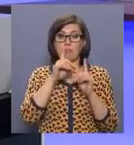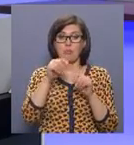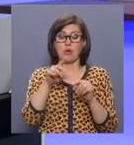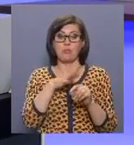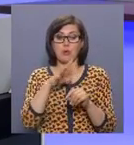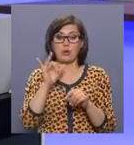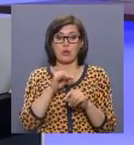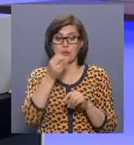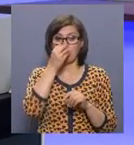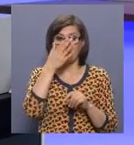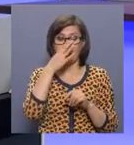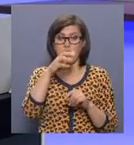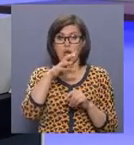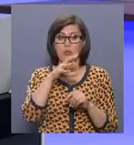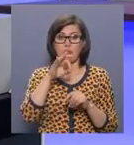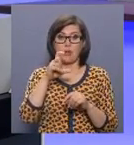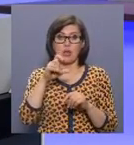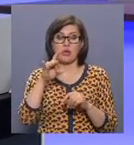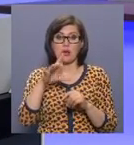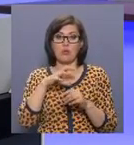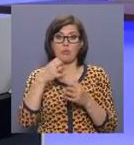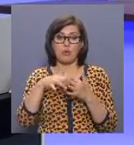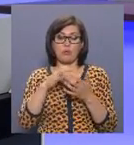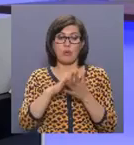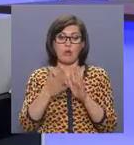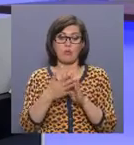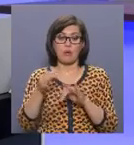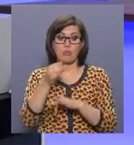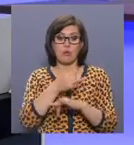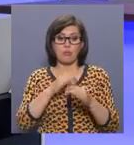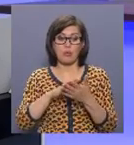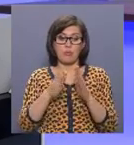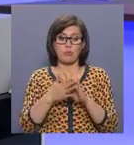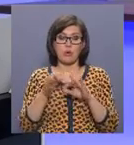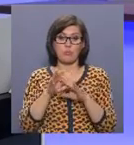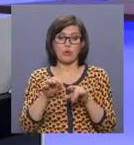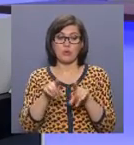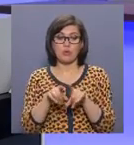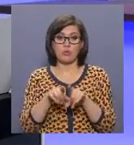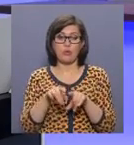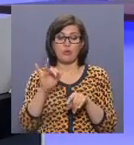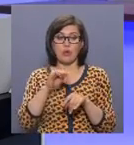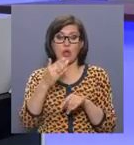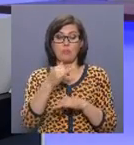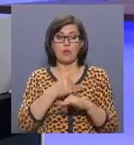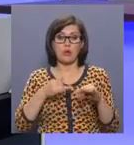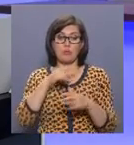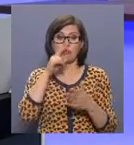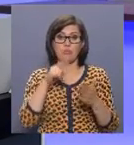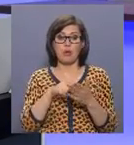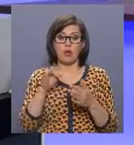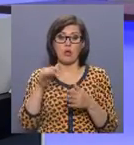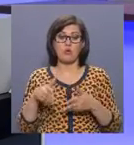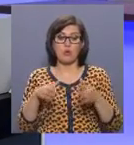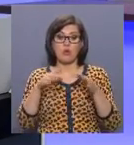болатын. Токио мерімен кездесіп, екі жақ ортақ жобалар жөнінде келіссөздер жүргізгенді. Сондағы талқыланған сұрақтардың бірі